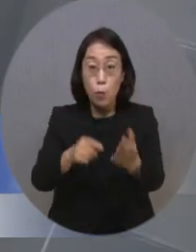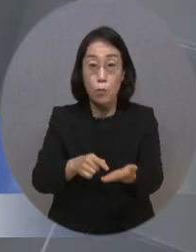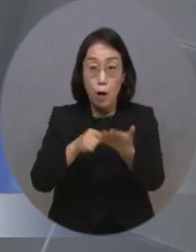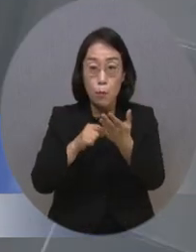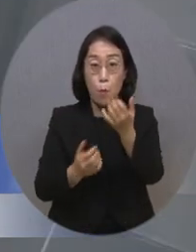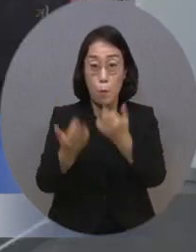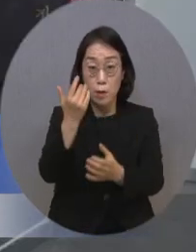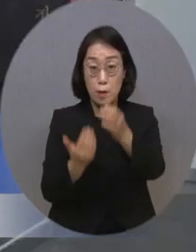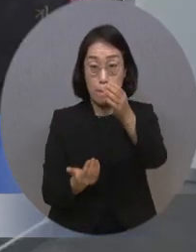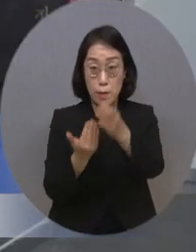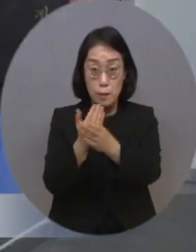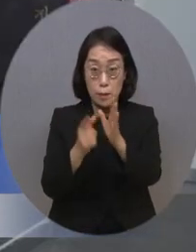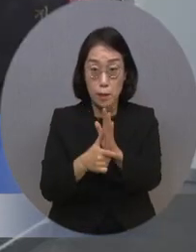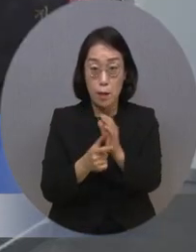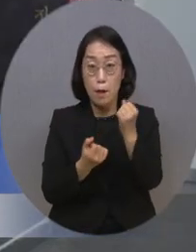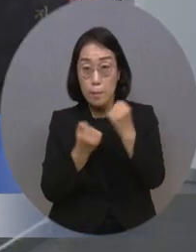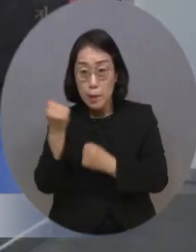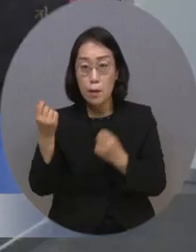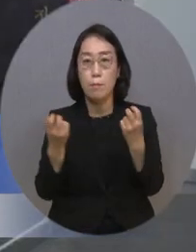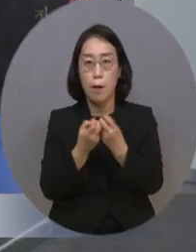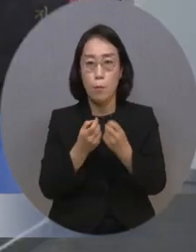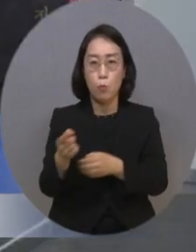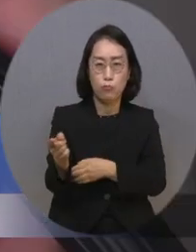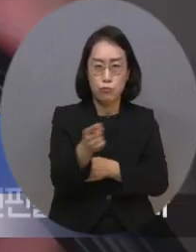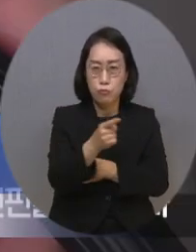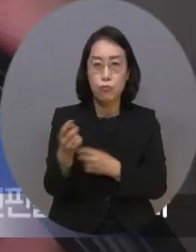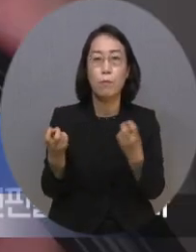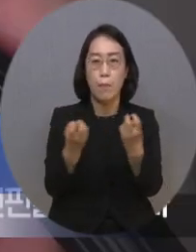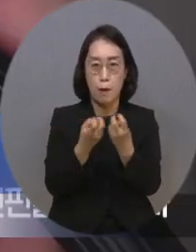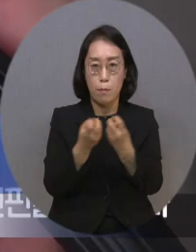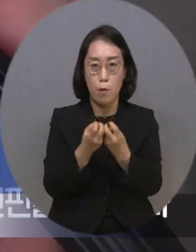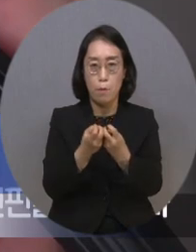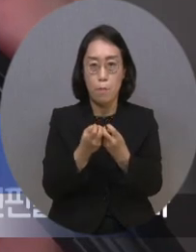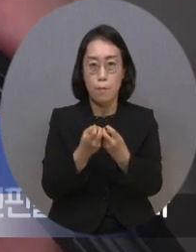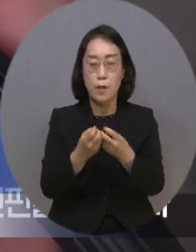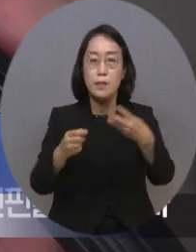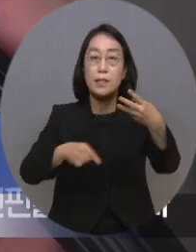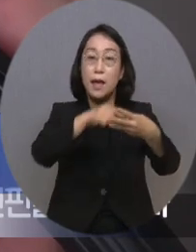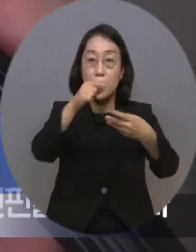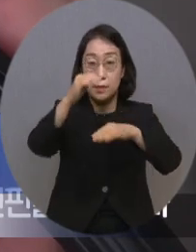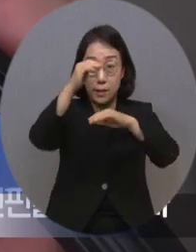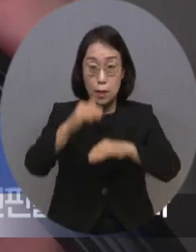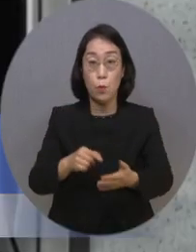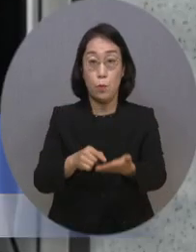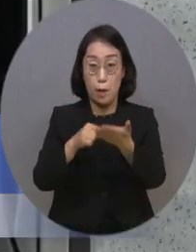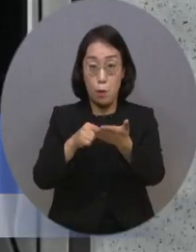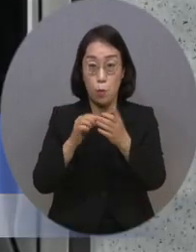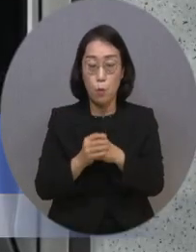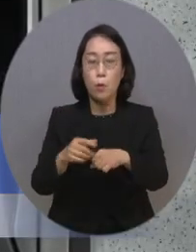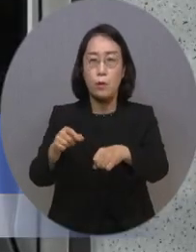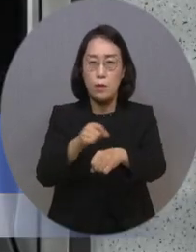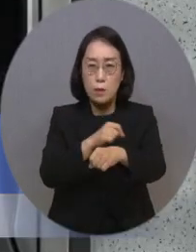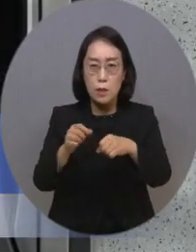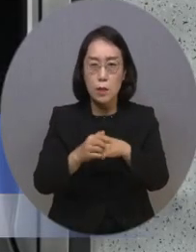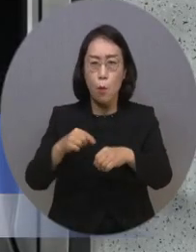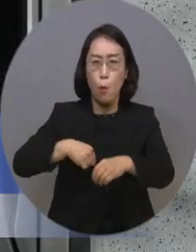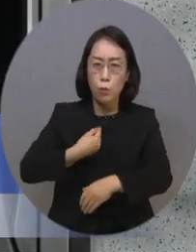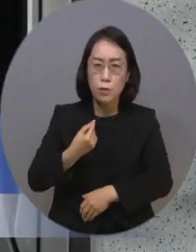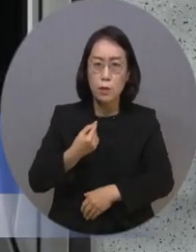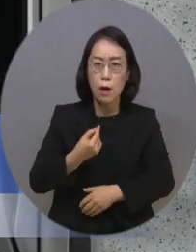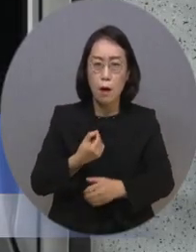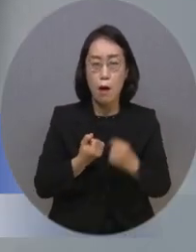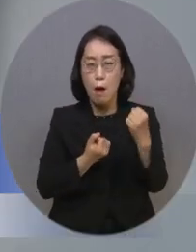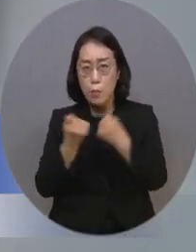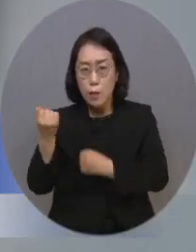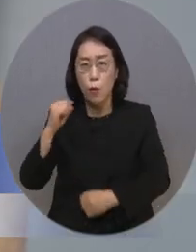화재 발생 시 대피 요령과 소화기 사용법 등 총 3가지 주제로 구성됐고 특히 자력 대피에 어려움이